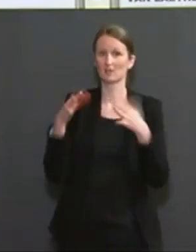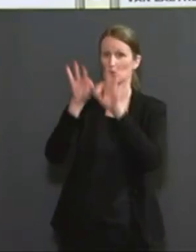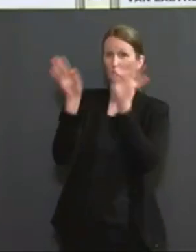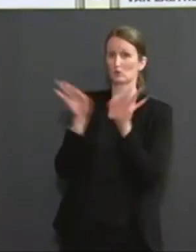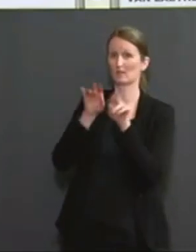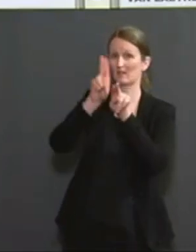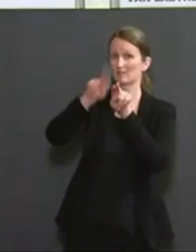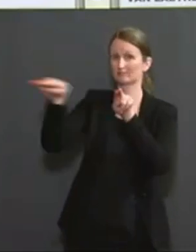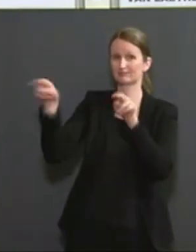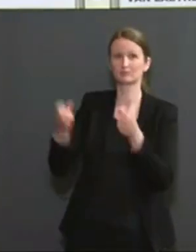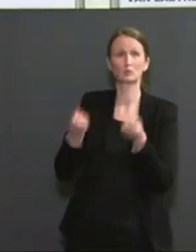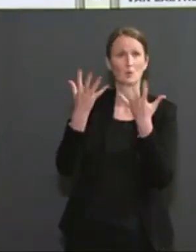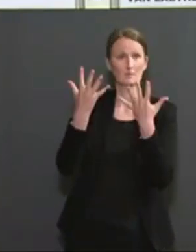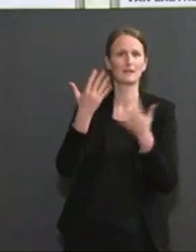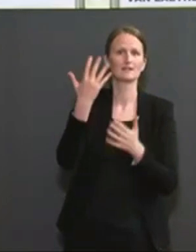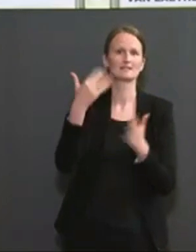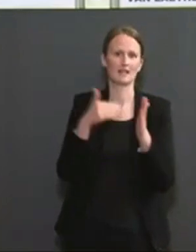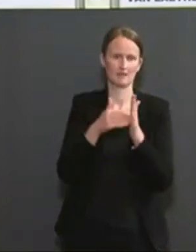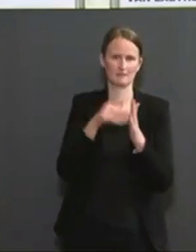hospitalisés, dont